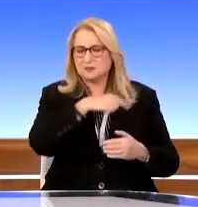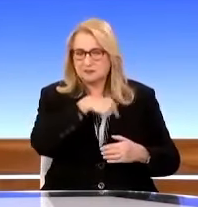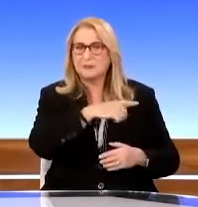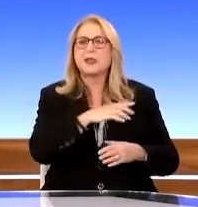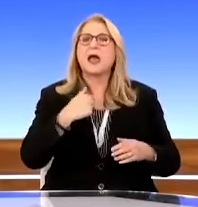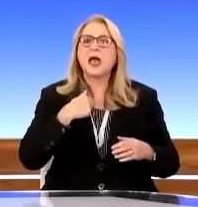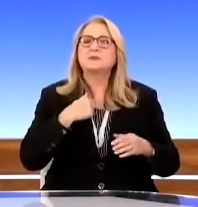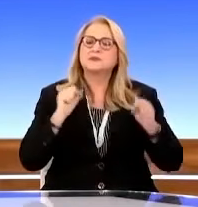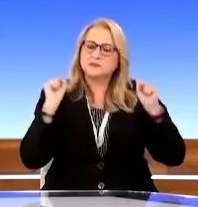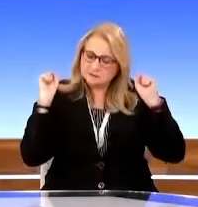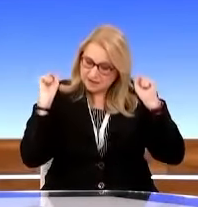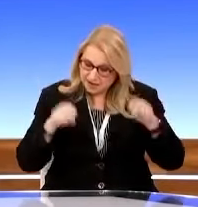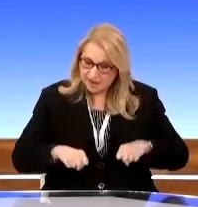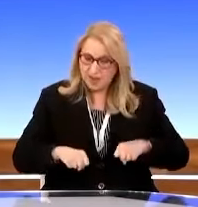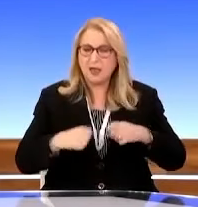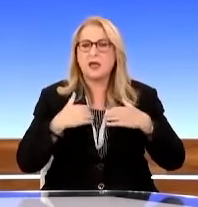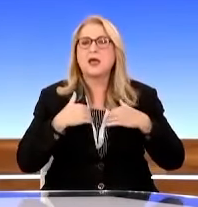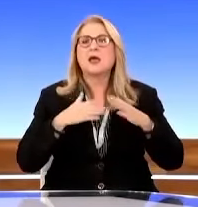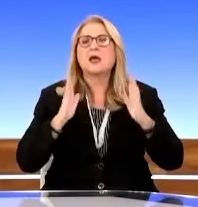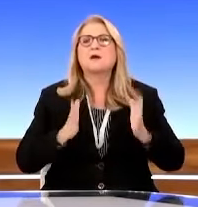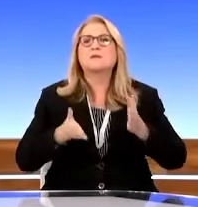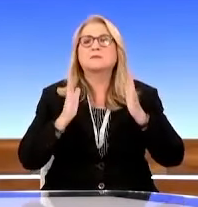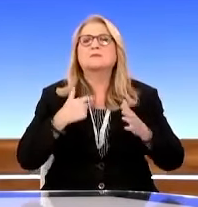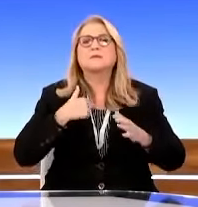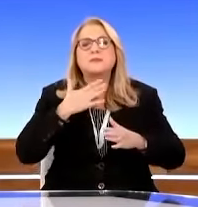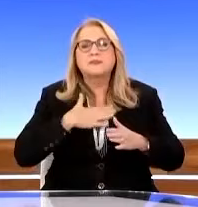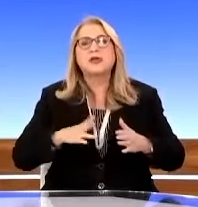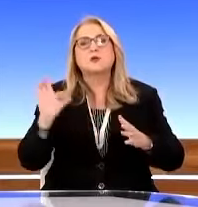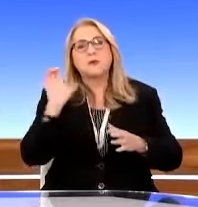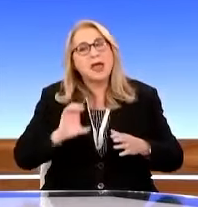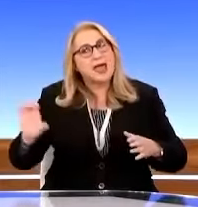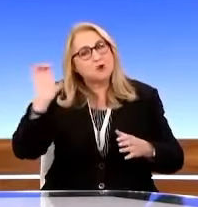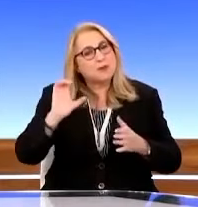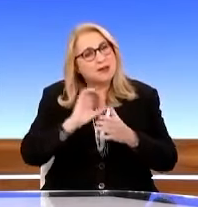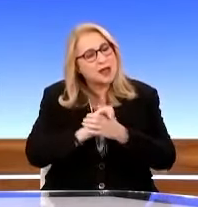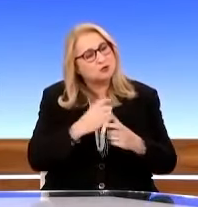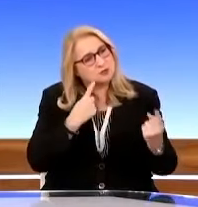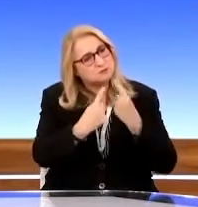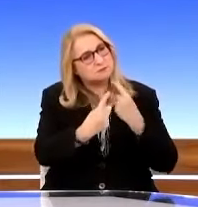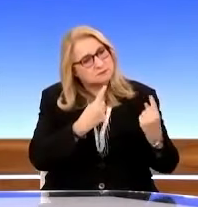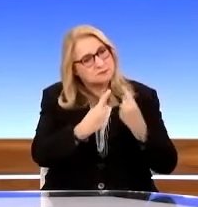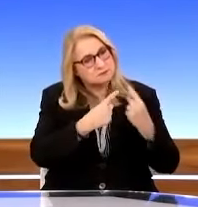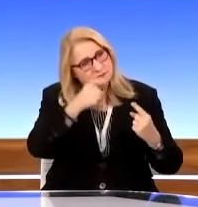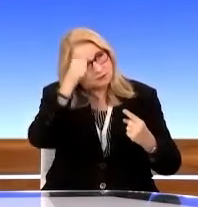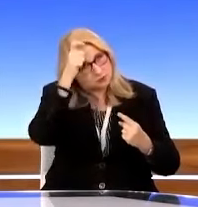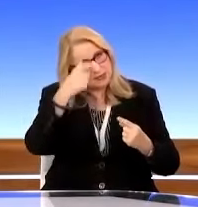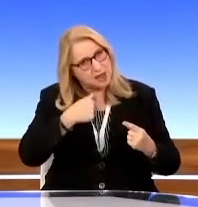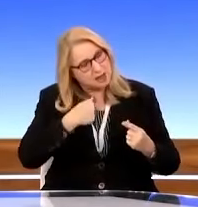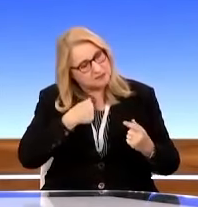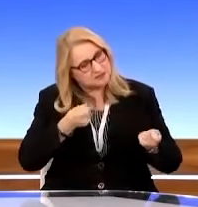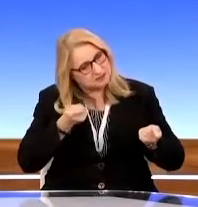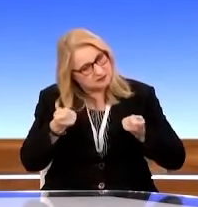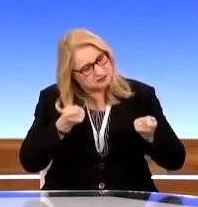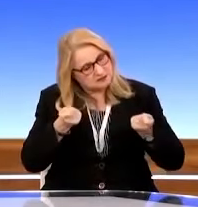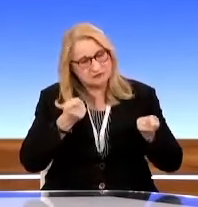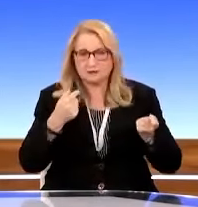συμφωνία Ευρωπαϊκής Ένωσης Τουρκίας. Η Ευρωπαϊκή Ένωση διαπραγματεύεται και διαβουλεύεται από αυτό. Δηλαδή δεν είναι κάτι το οποίο πρέπει εμείς να κινήσουμε, αλλά είναι κάτι